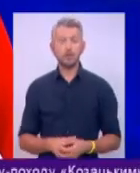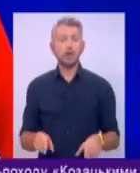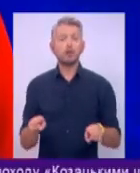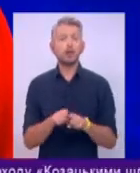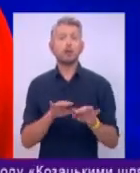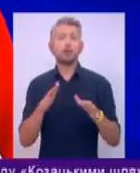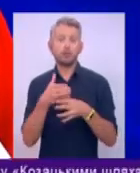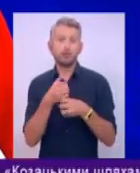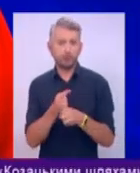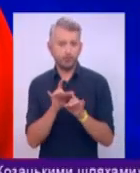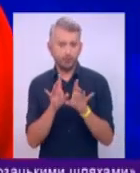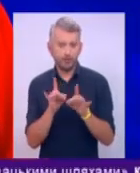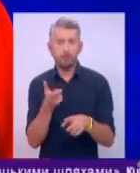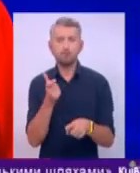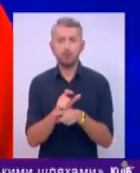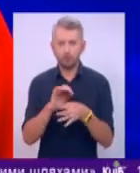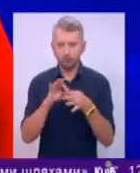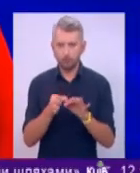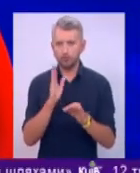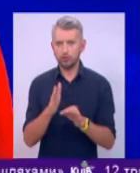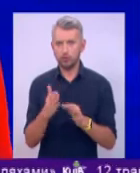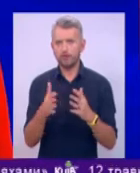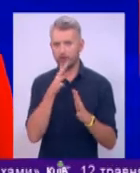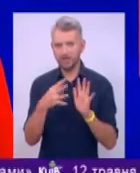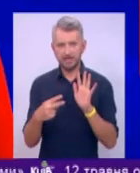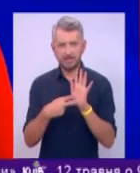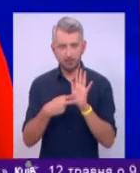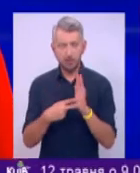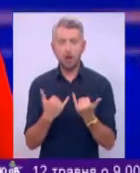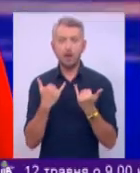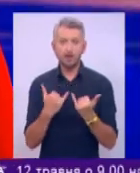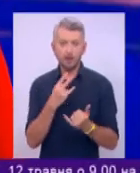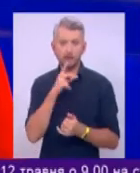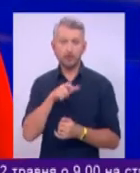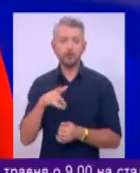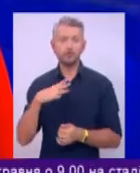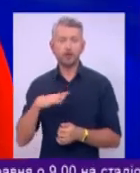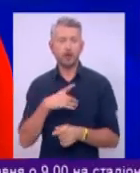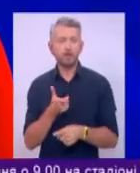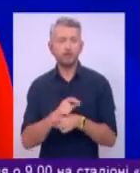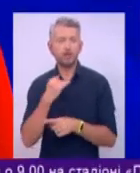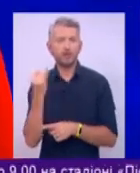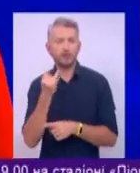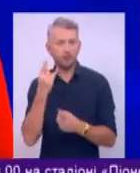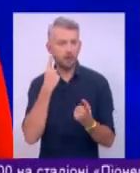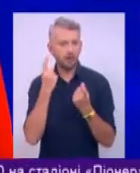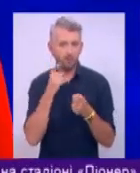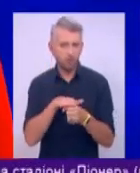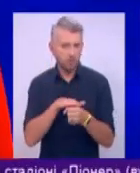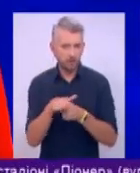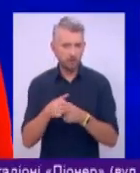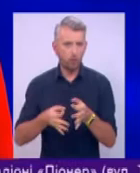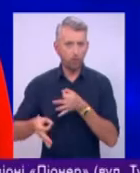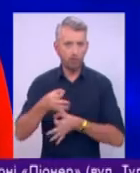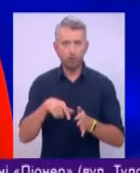Такі події у стислому огляді. Більше буде вже у столичних новинах о 19:00. Ну а зараз на глядачів чекає надзвичайно цікаве та інформативне обговорення